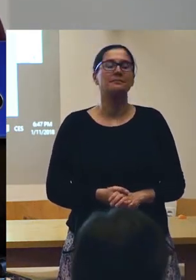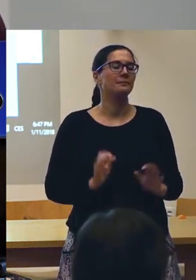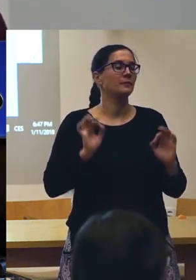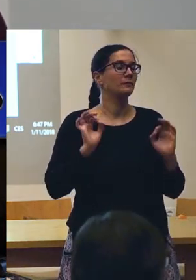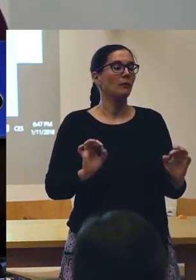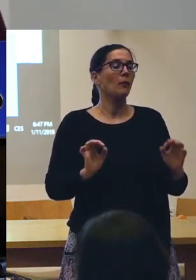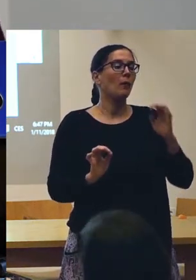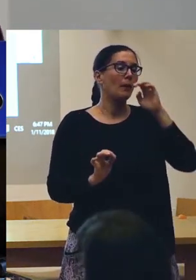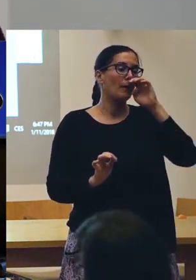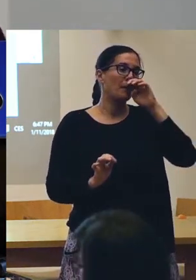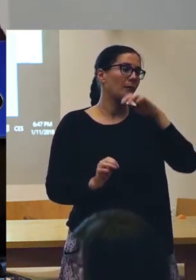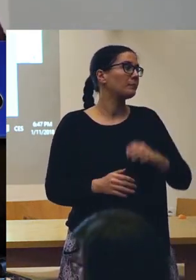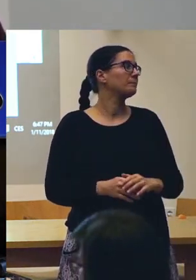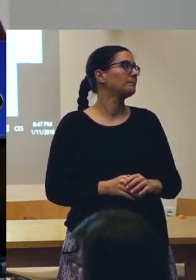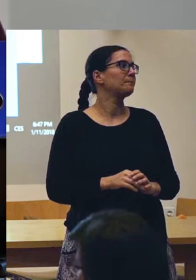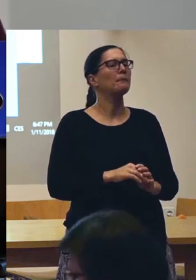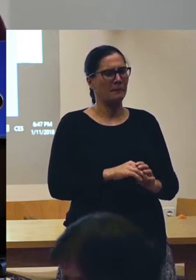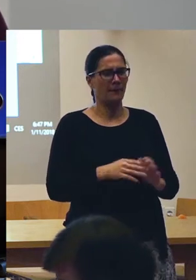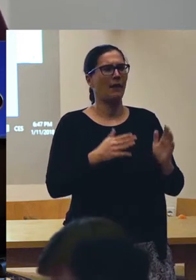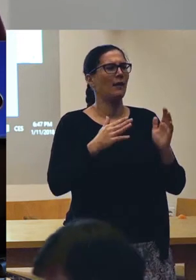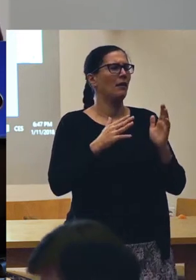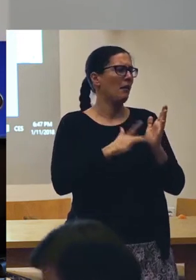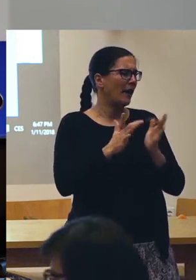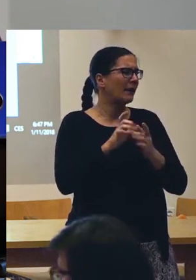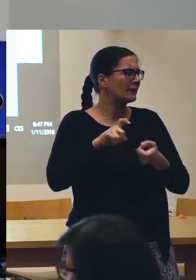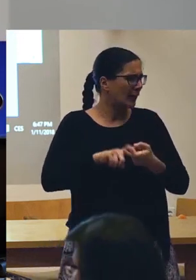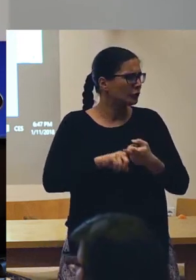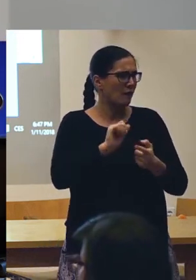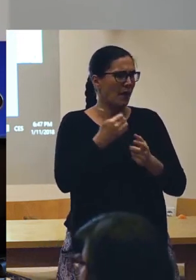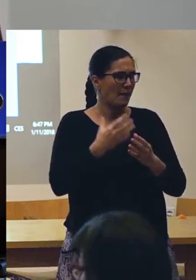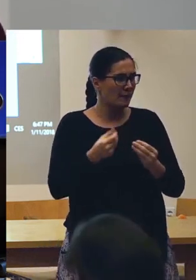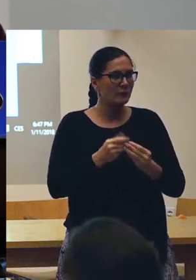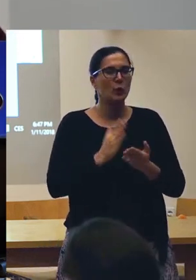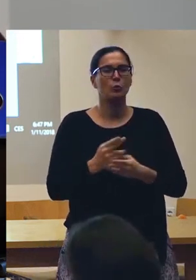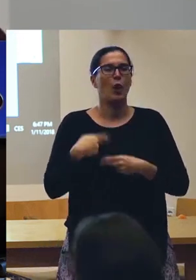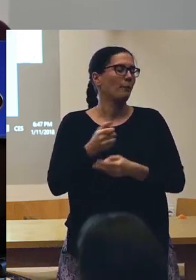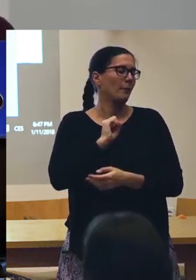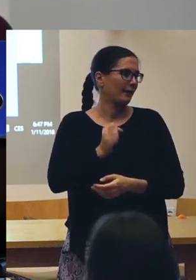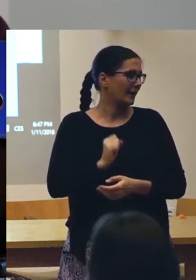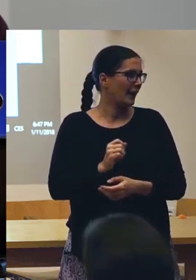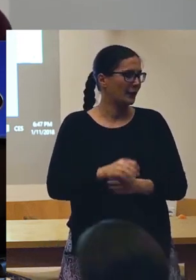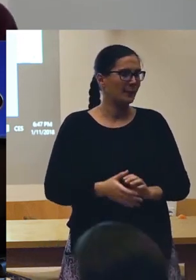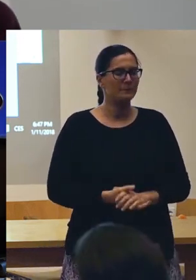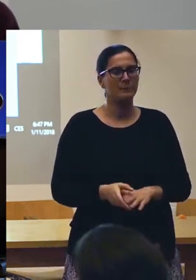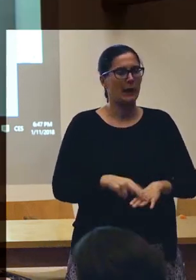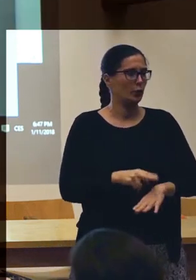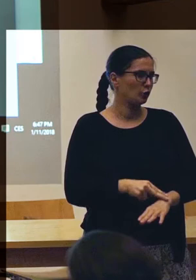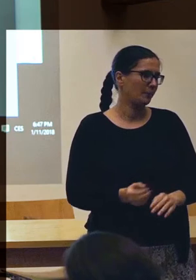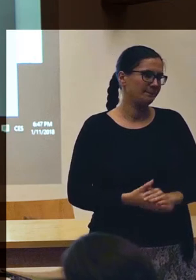Dobře, tak to byl teda vstup Marie Saričevy a já přenechávám slovo Anešce